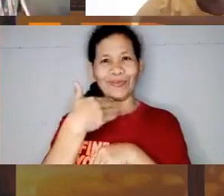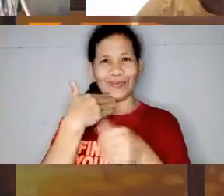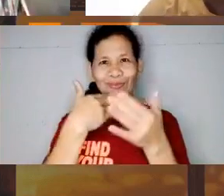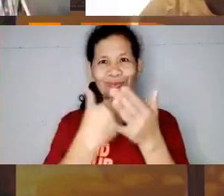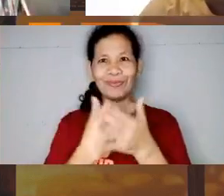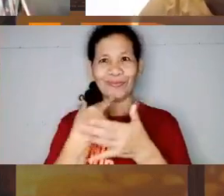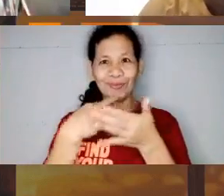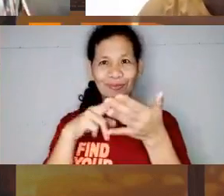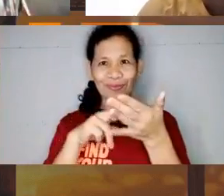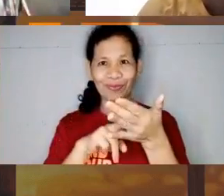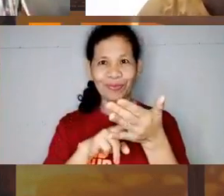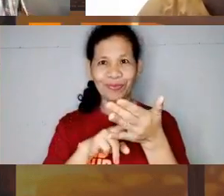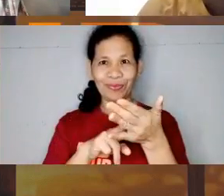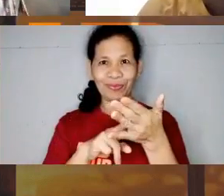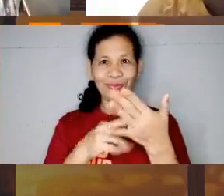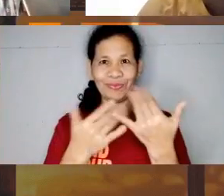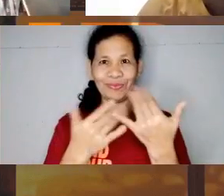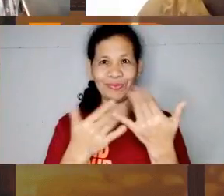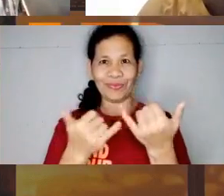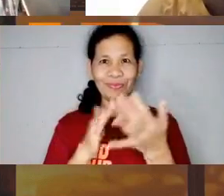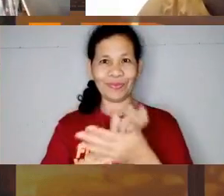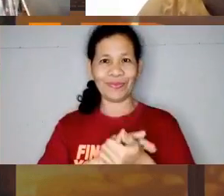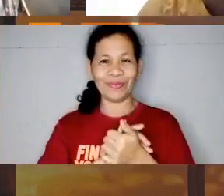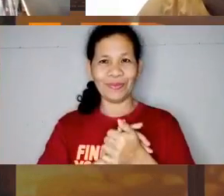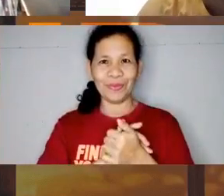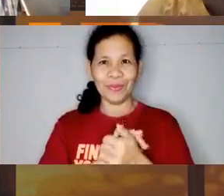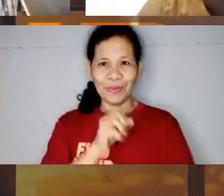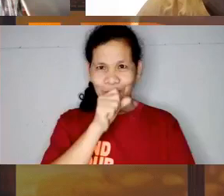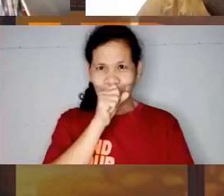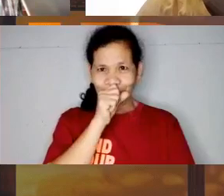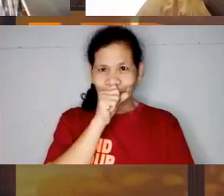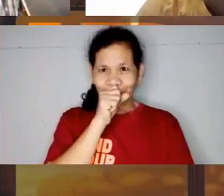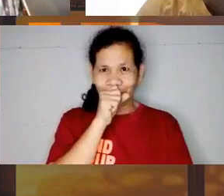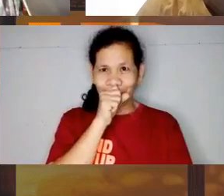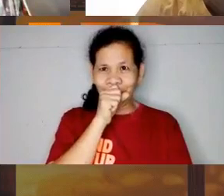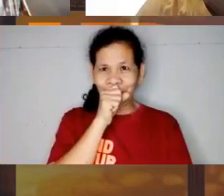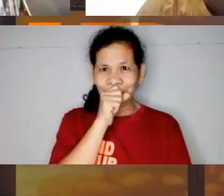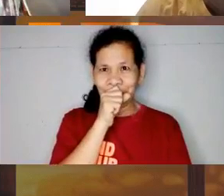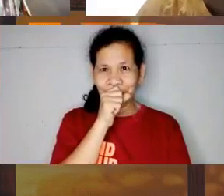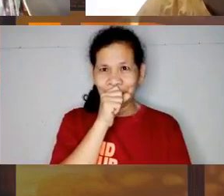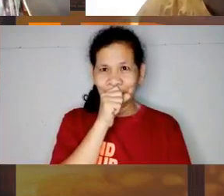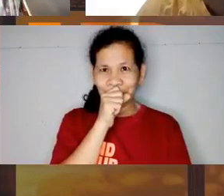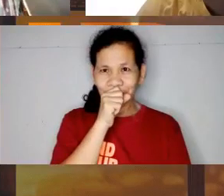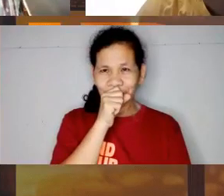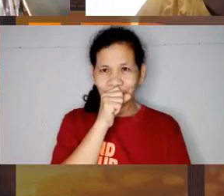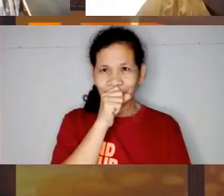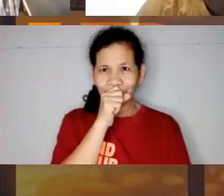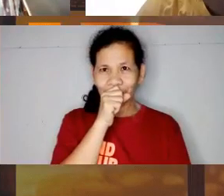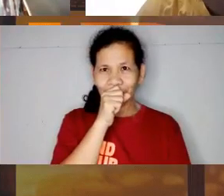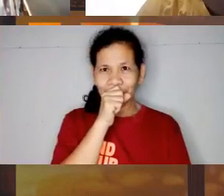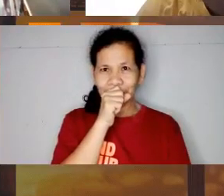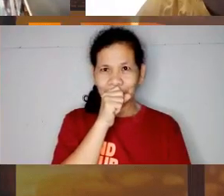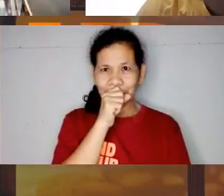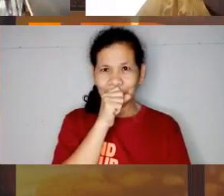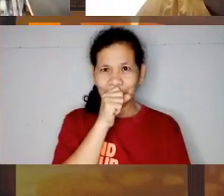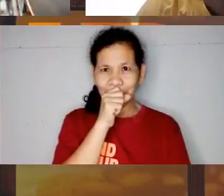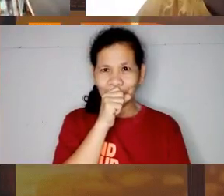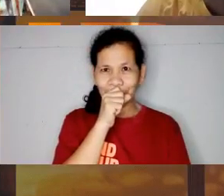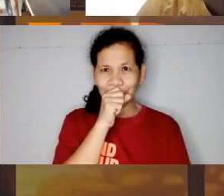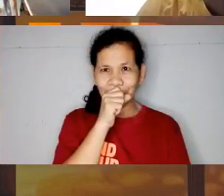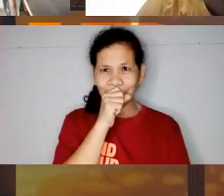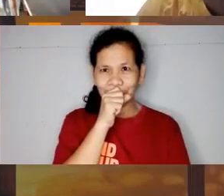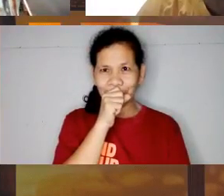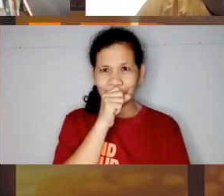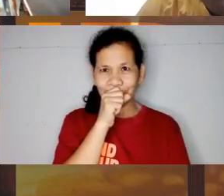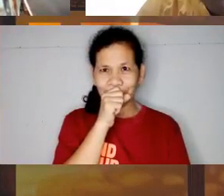ito. At ang ating tagapagsalin, si Ma'am Lina, atin din pakitinggan yung kanyang may babahagi sa umagang ito buhat sa